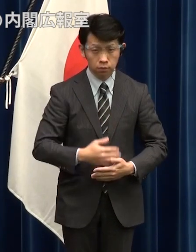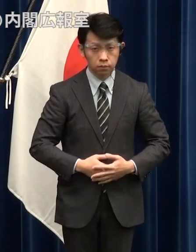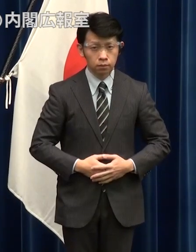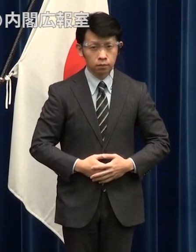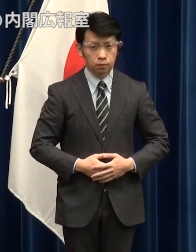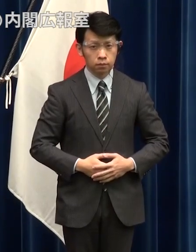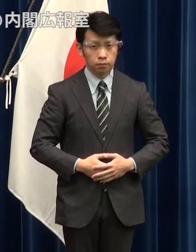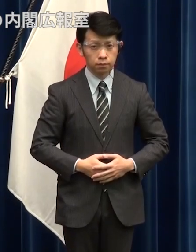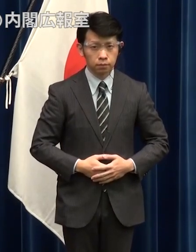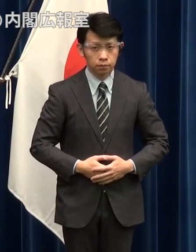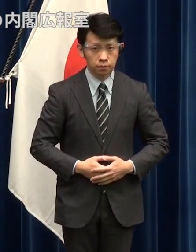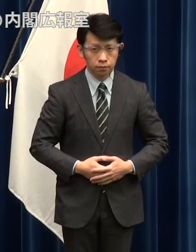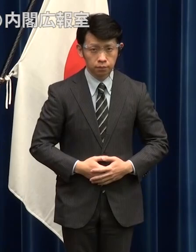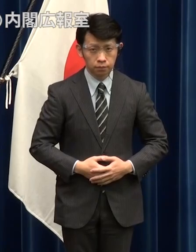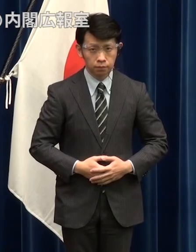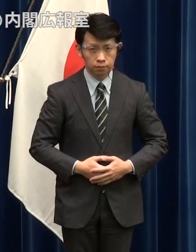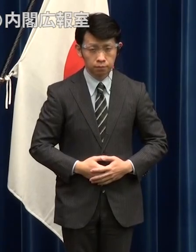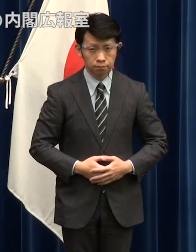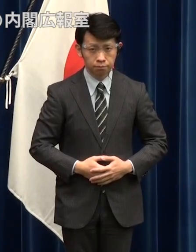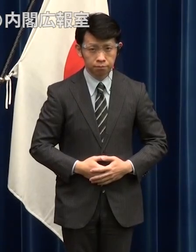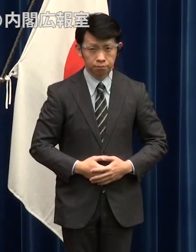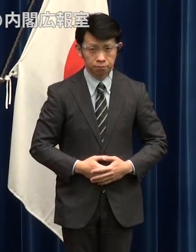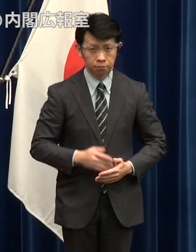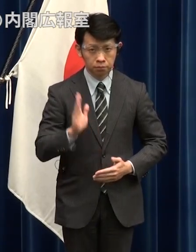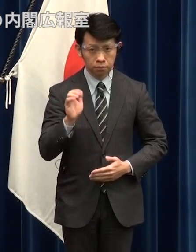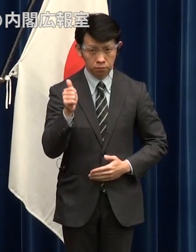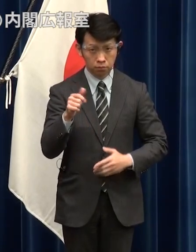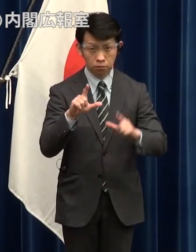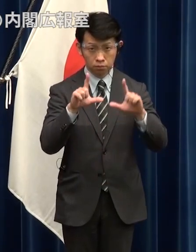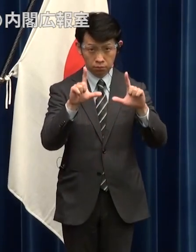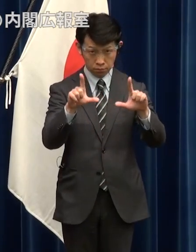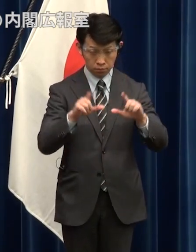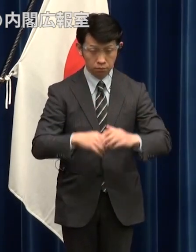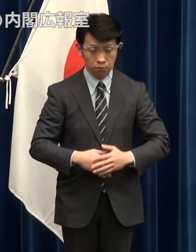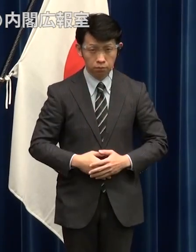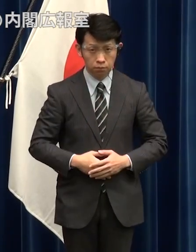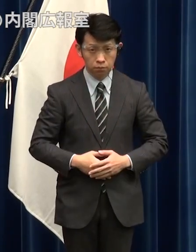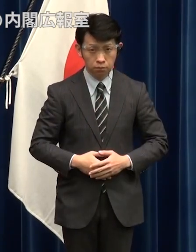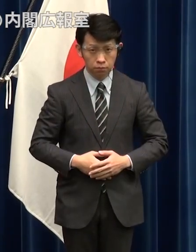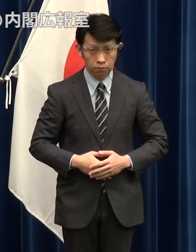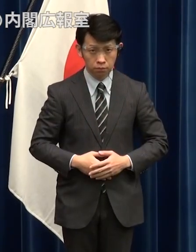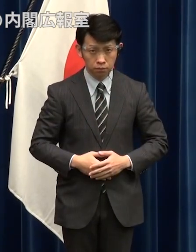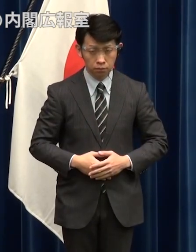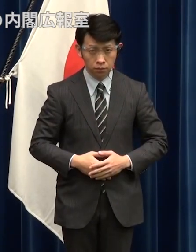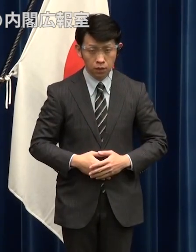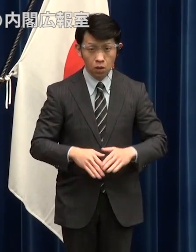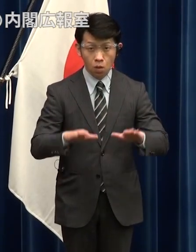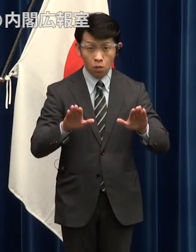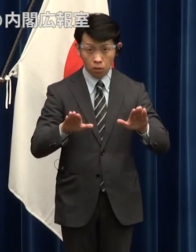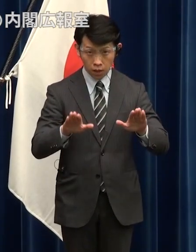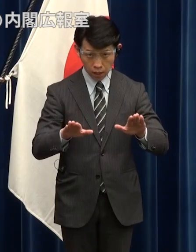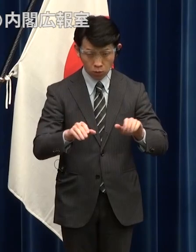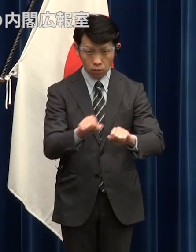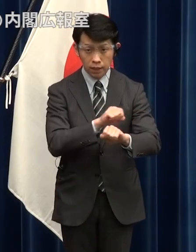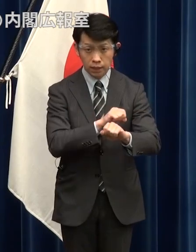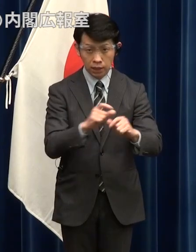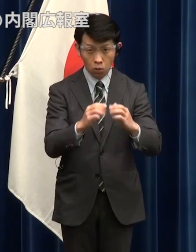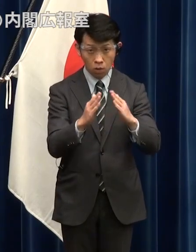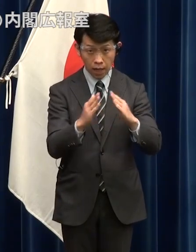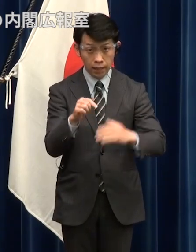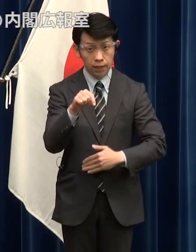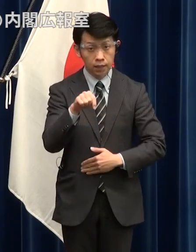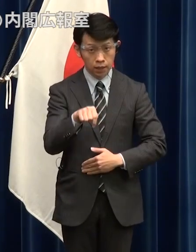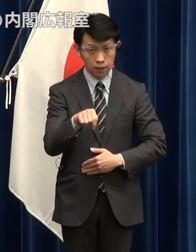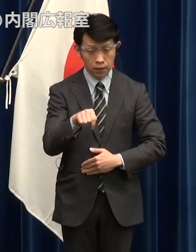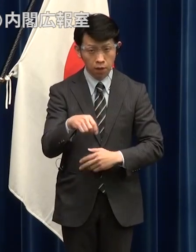ください。 はい、まず今般 の, その臨時国会では、憲法